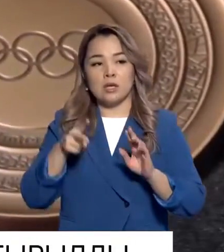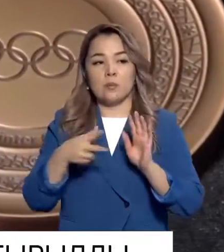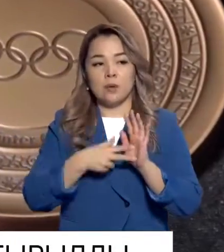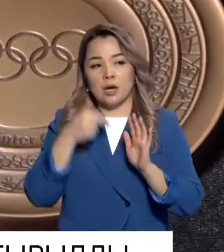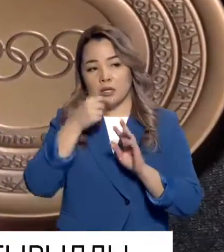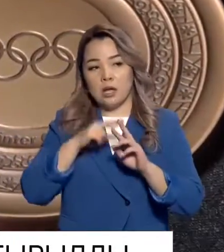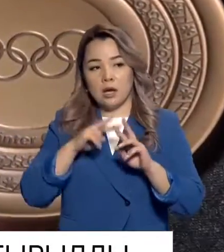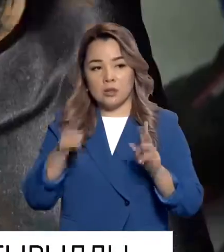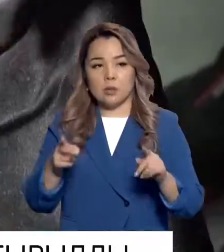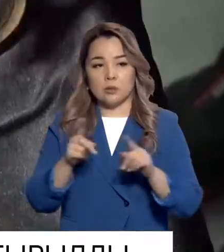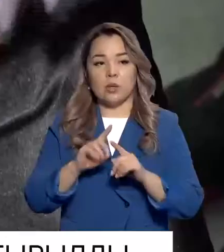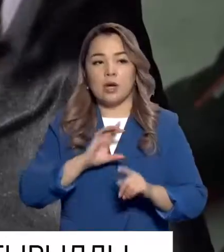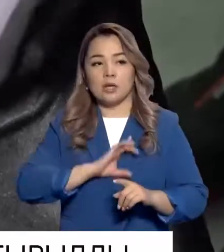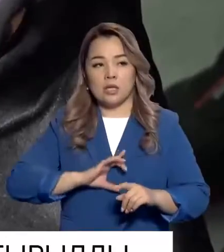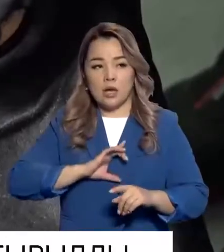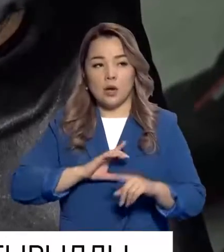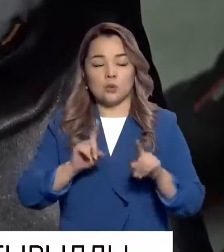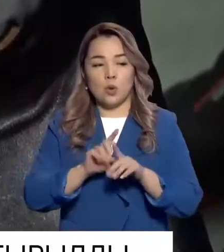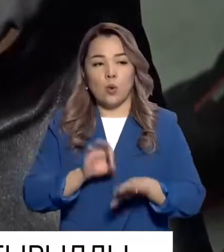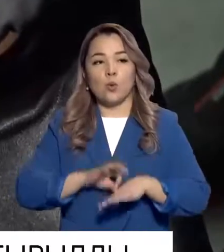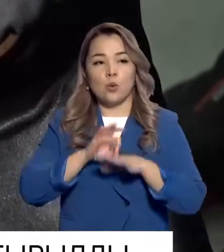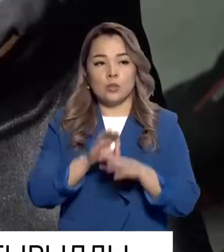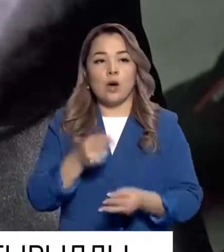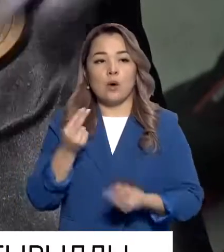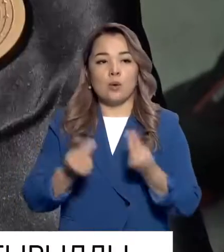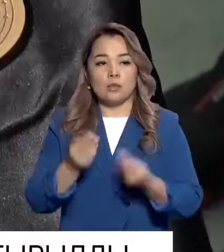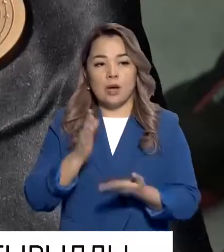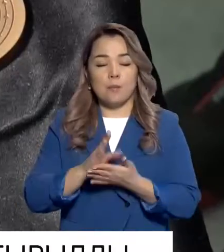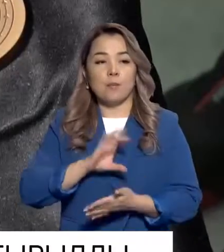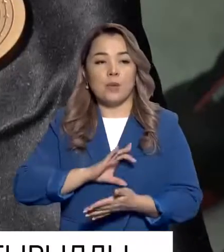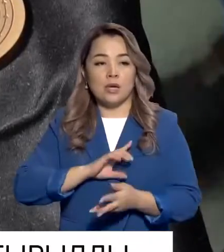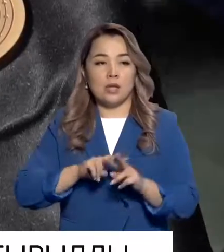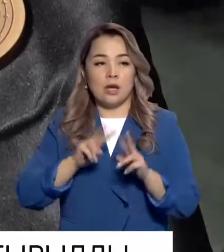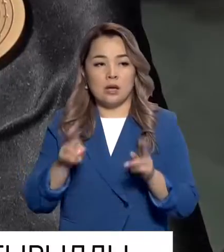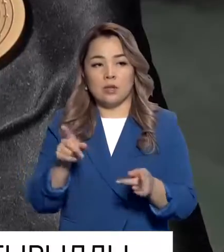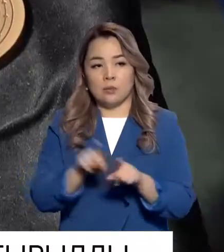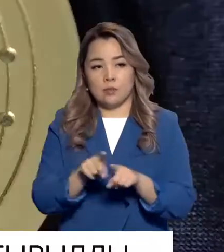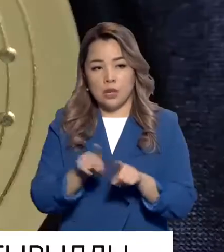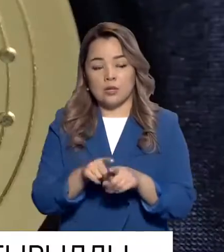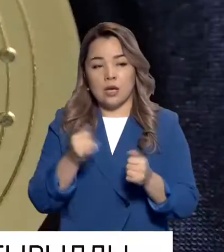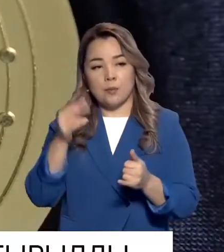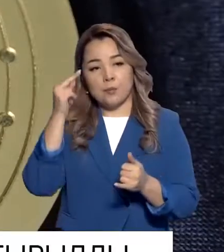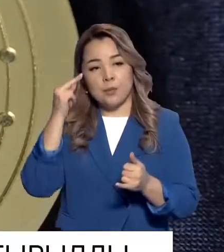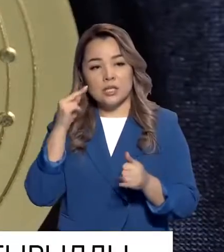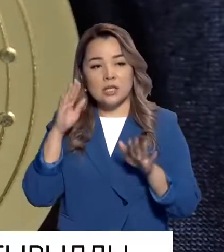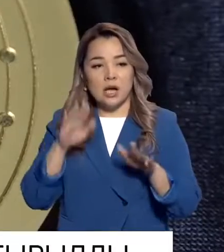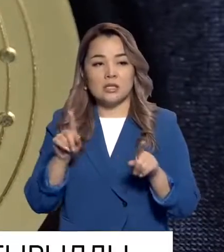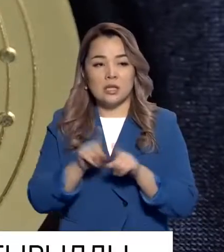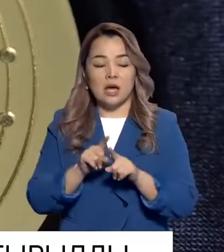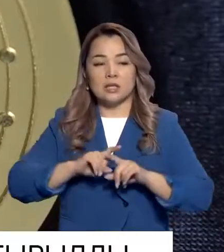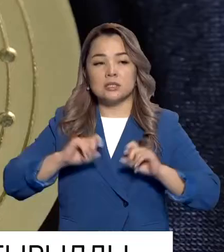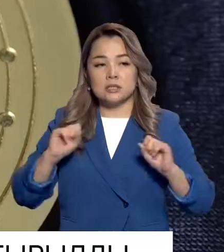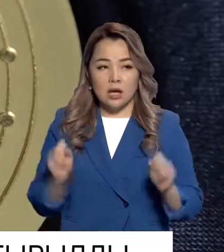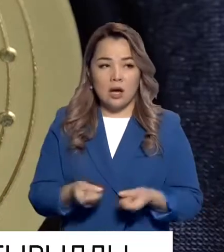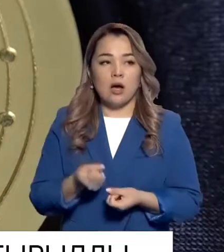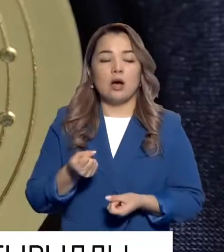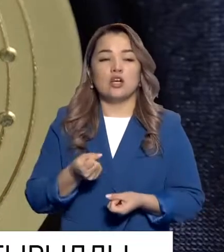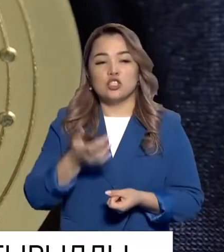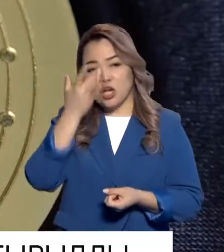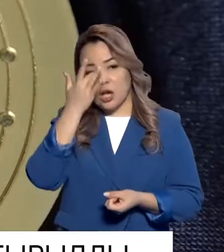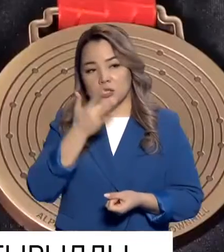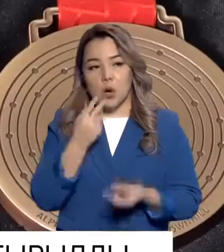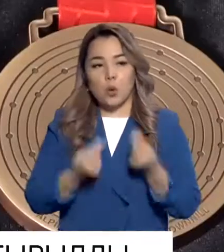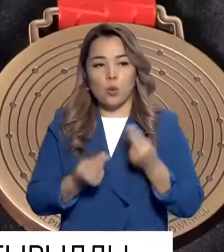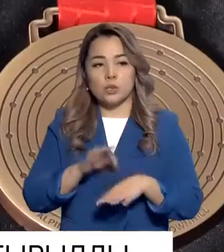дәл осы Аспанасты елінің астанасында өткен ойындардың медальдарына ұқсас. Бұл Бейжіңді жазғы және қысқа ойындарды